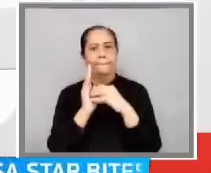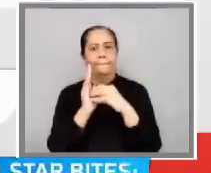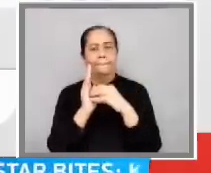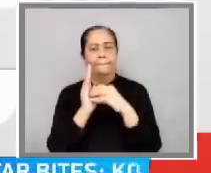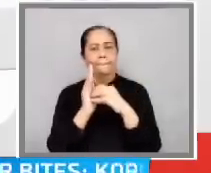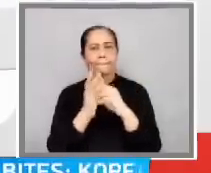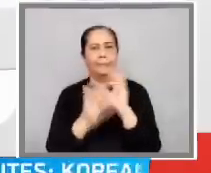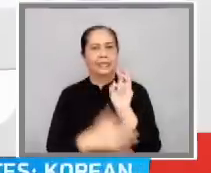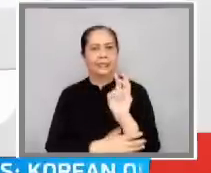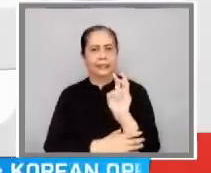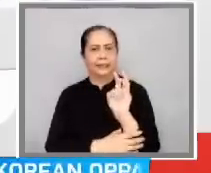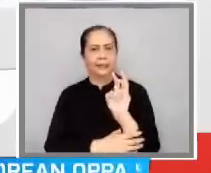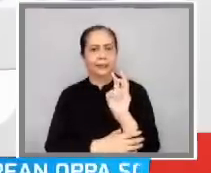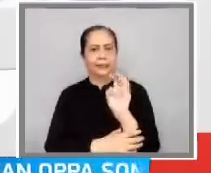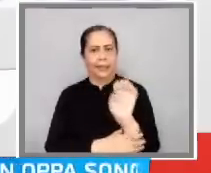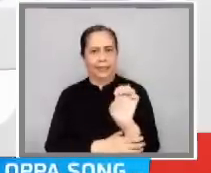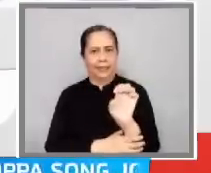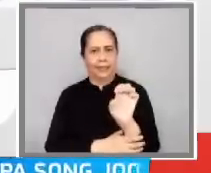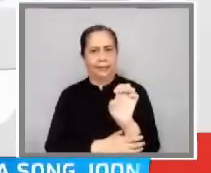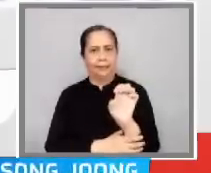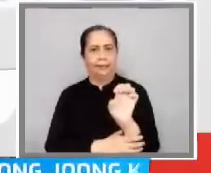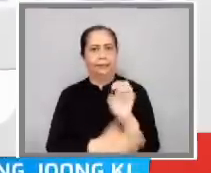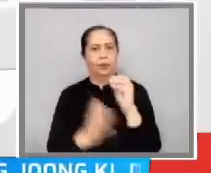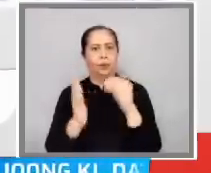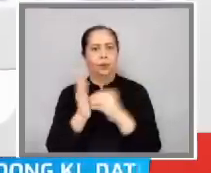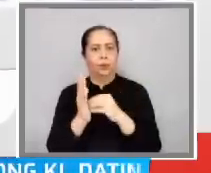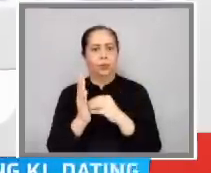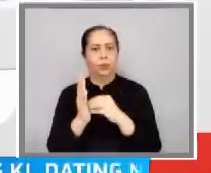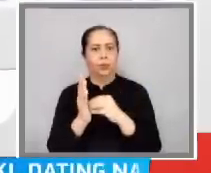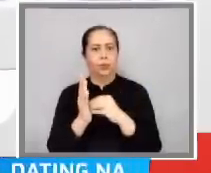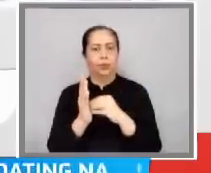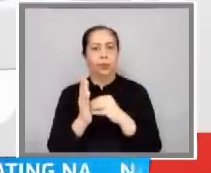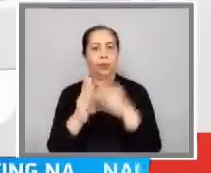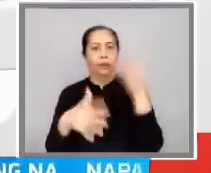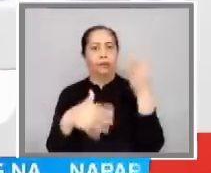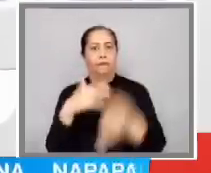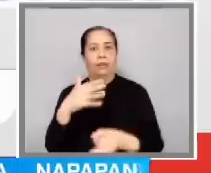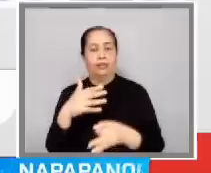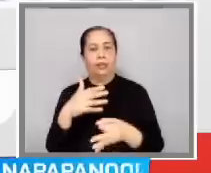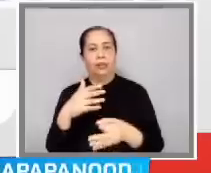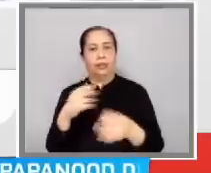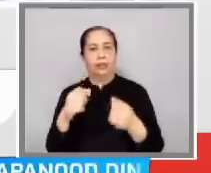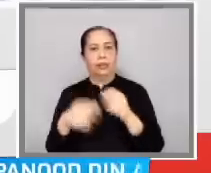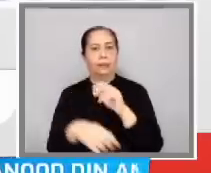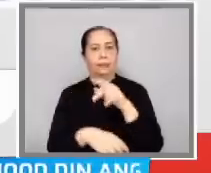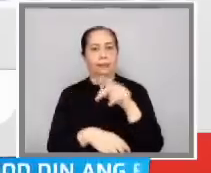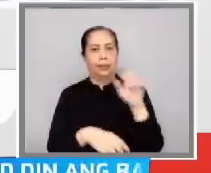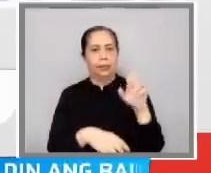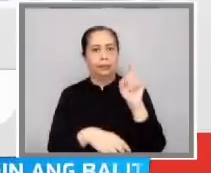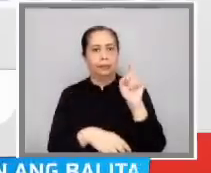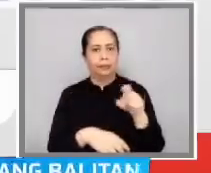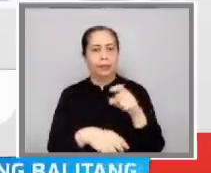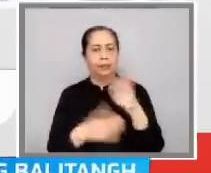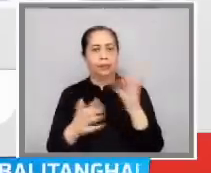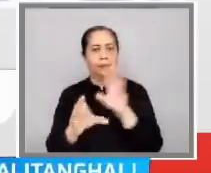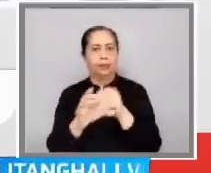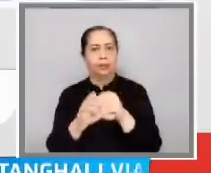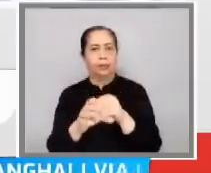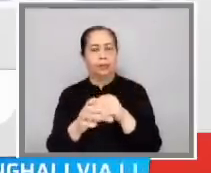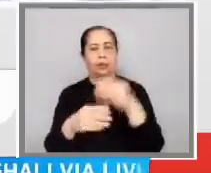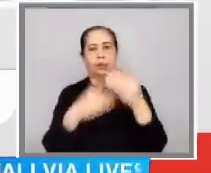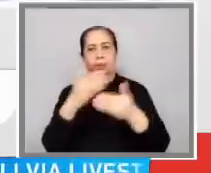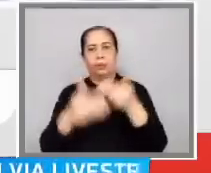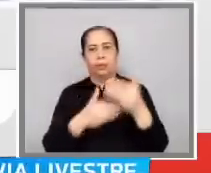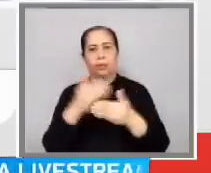section 6E po, no, nilagay po natin sa final version that the PTEs shall be enjoined to include processes